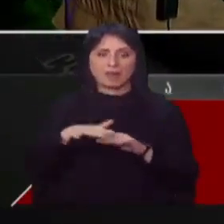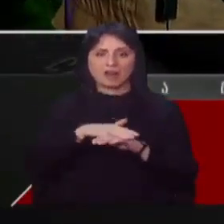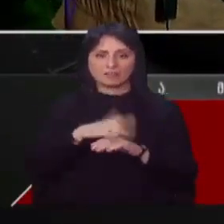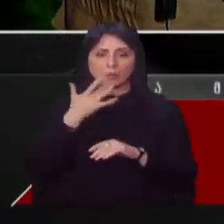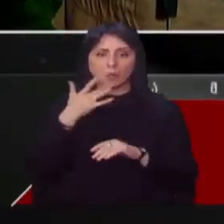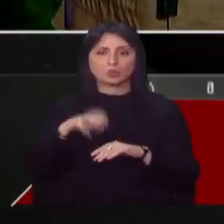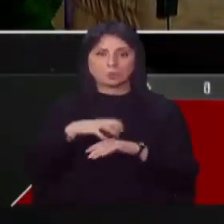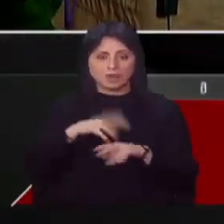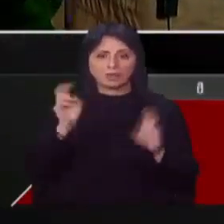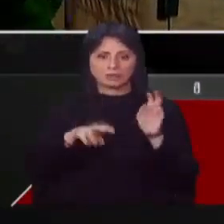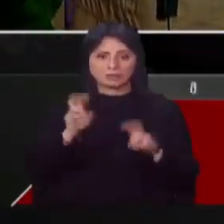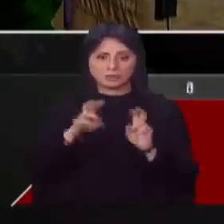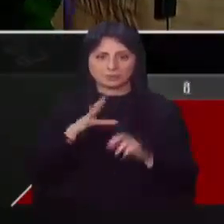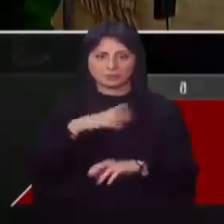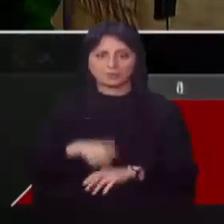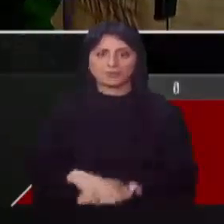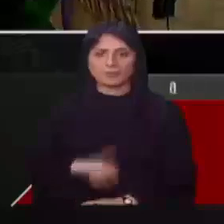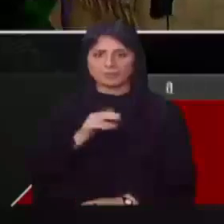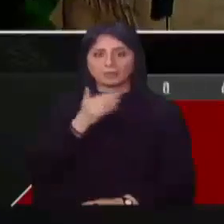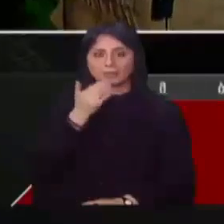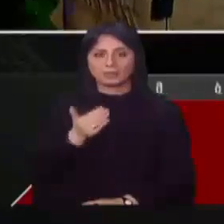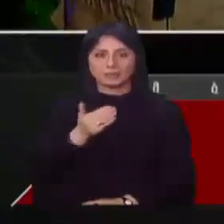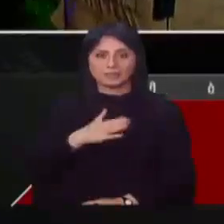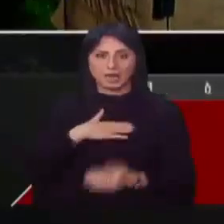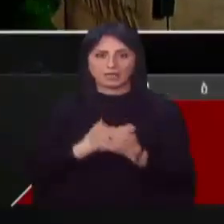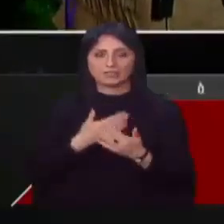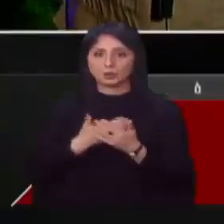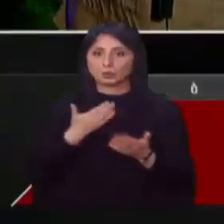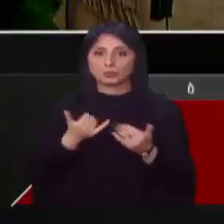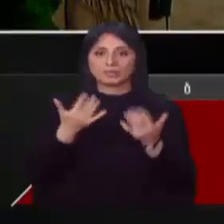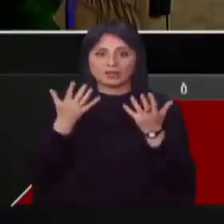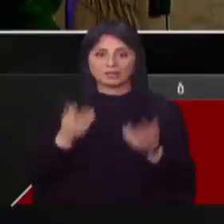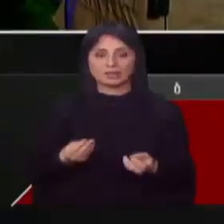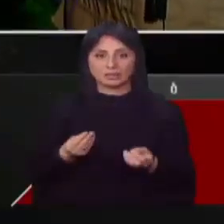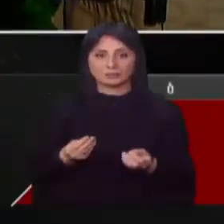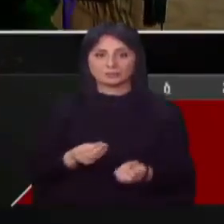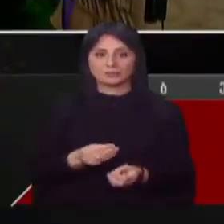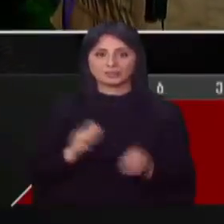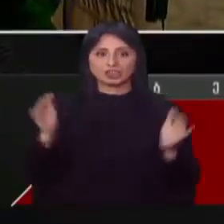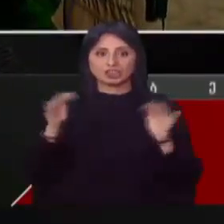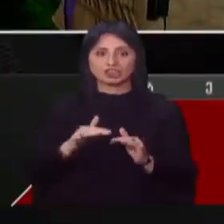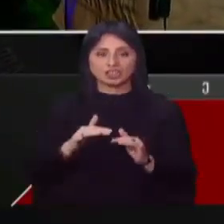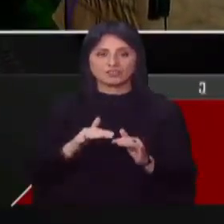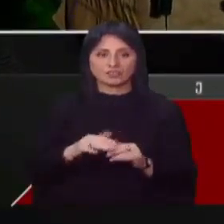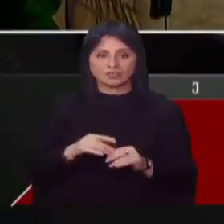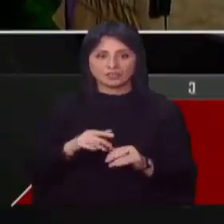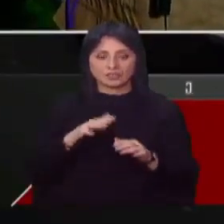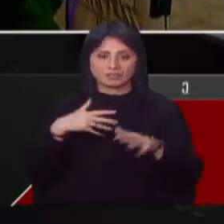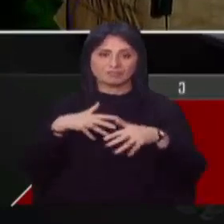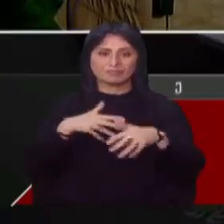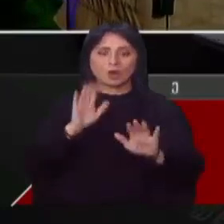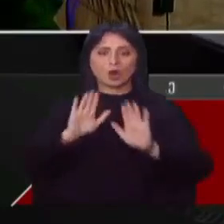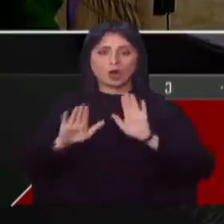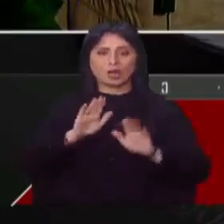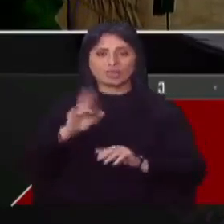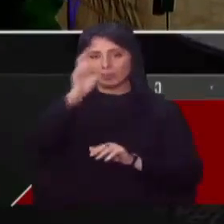იმყოფებოდნენ პოლიტიკური პარტიების ლიდერები და მათი აქტივისტები. თუმცა დღევანდელი შეკრება ორგადამსვლელობა ორგანიზებული